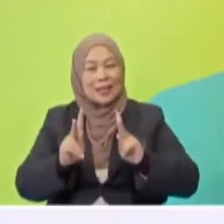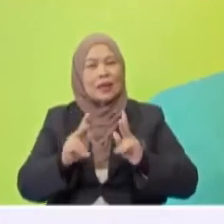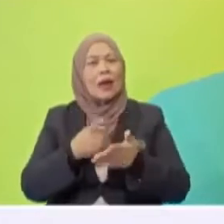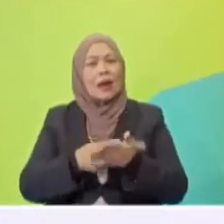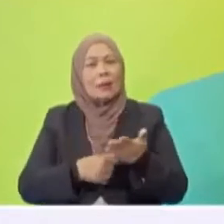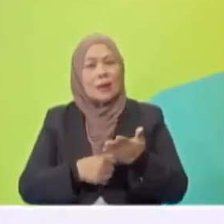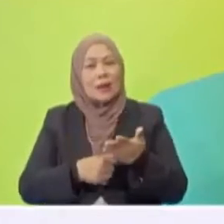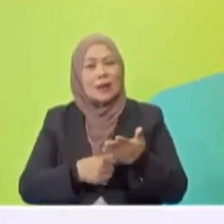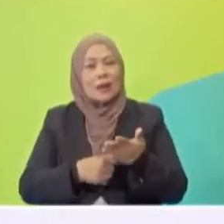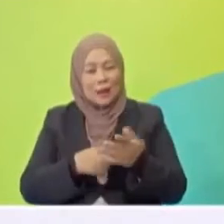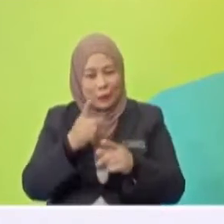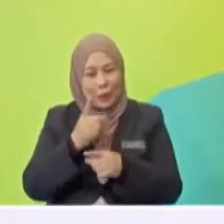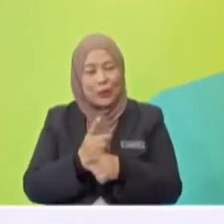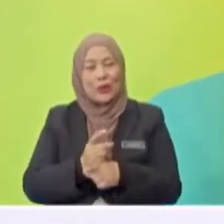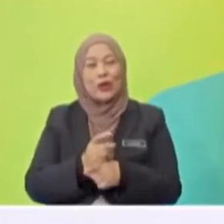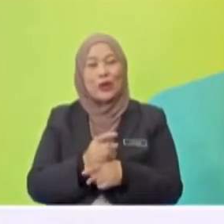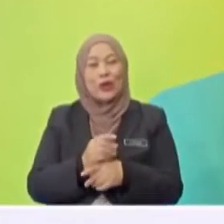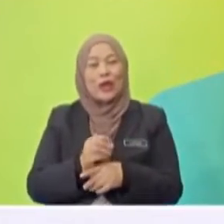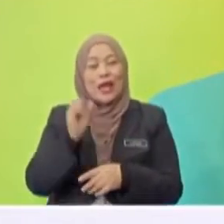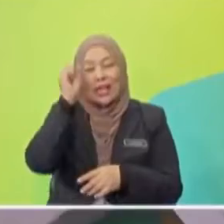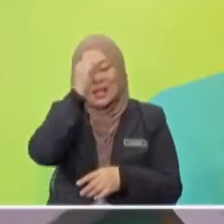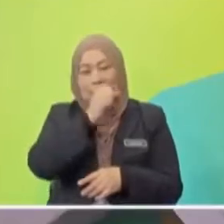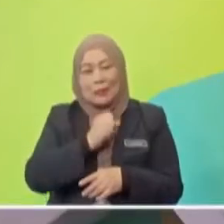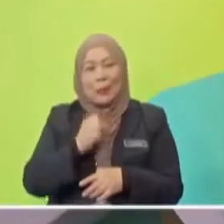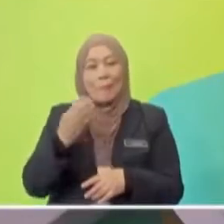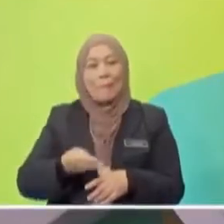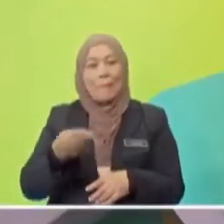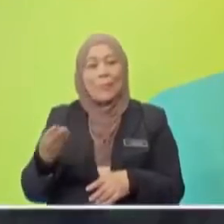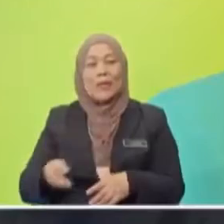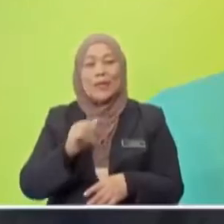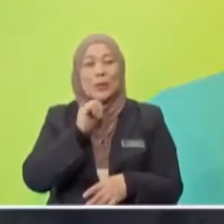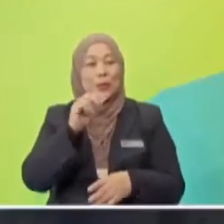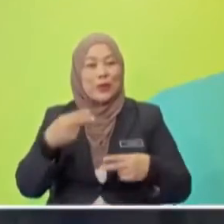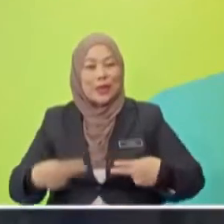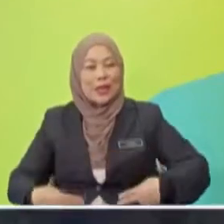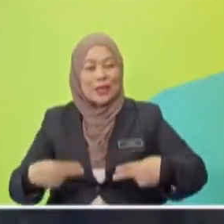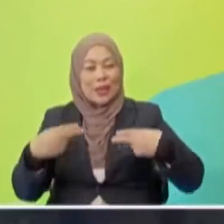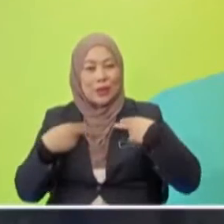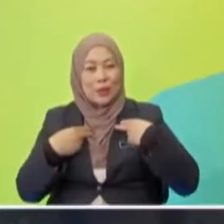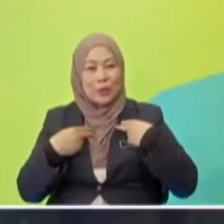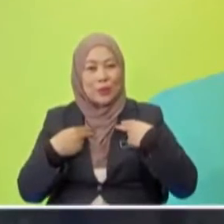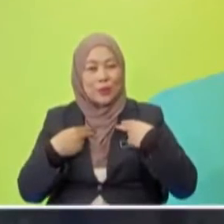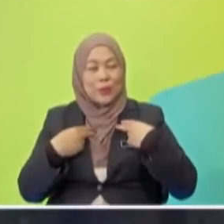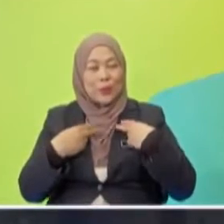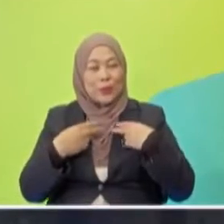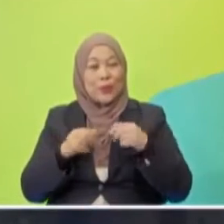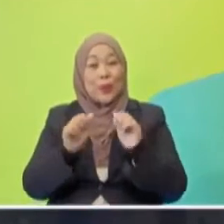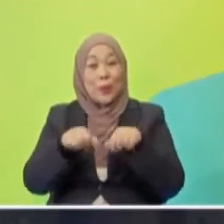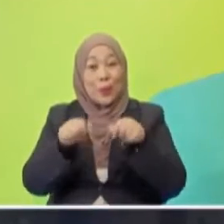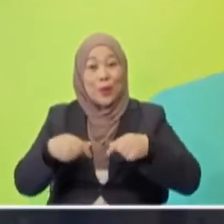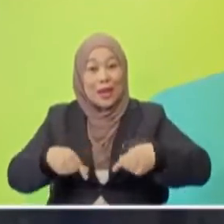dan ini gerak bergerak sendiri ada hewan dan manusia Cikgu